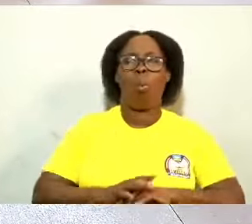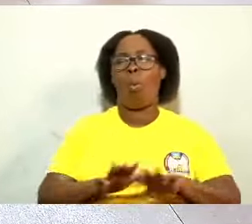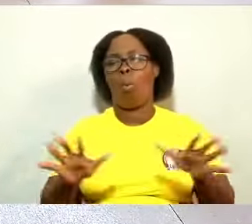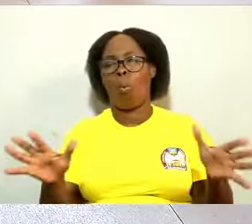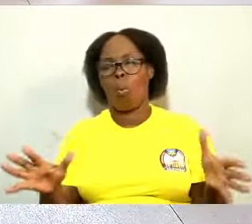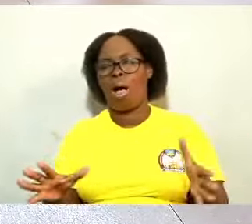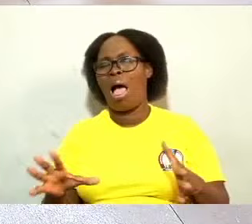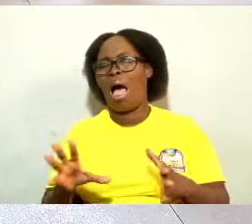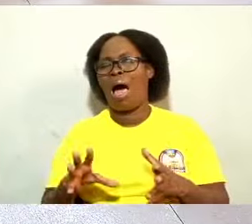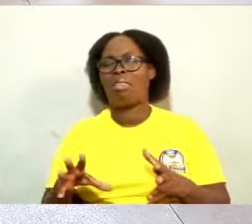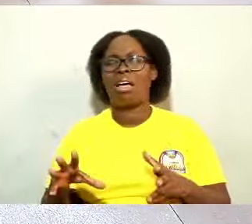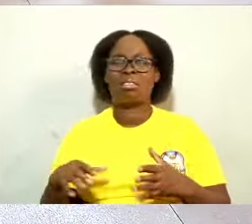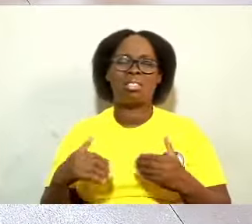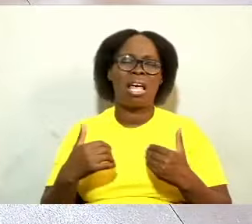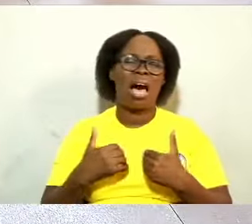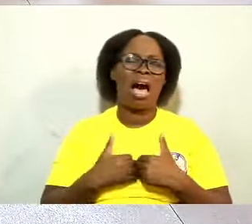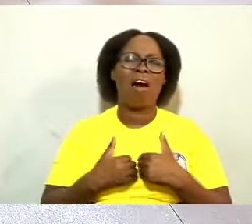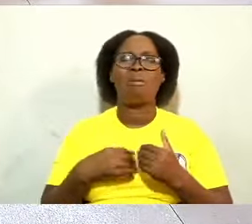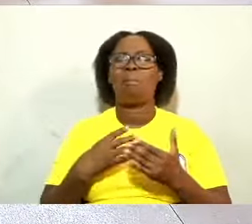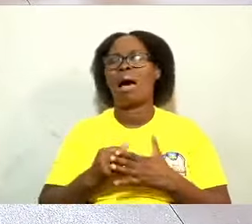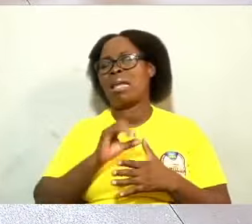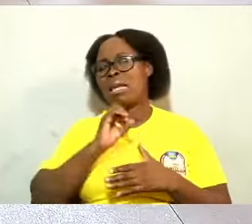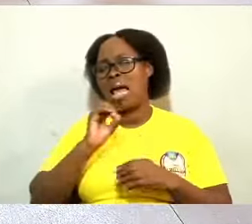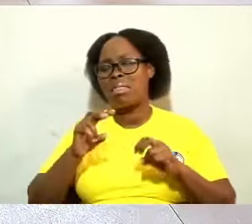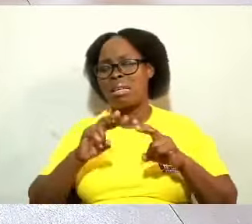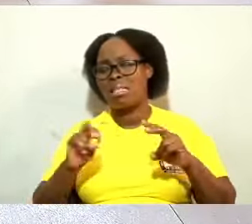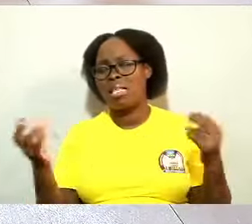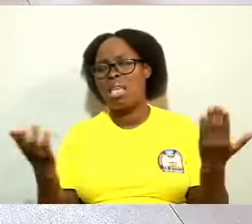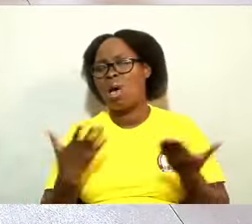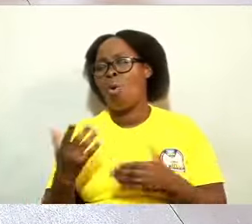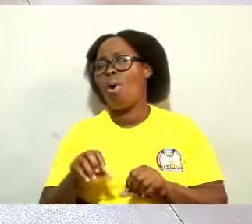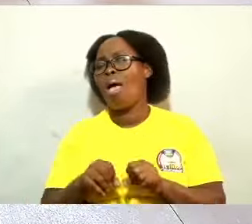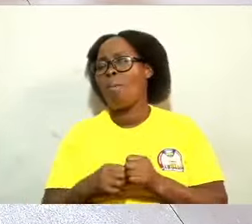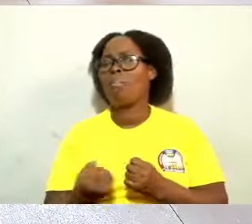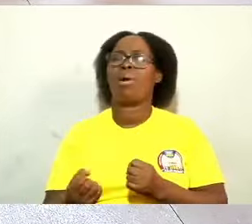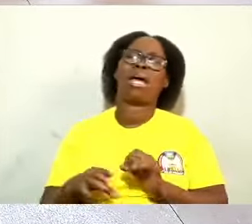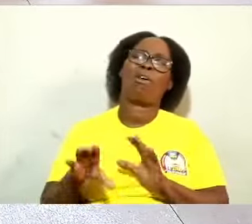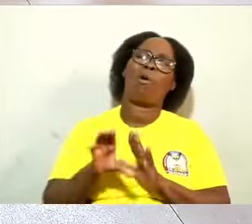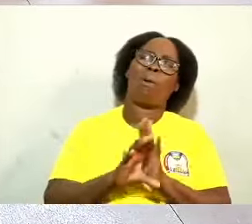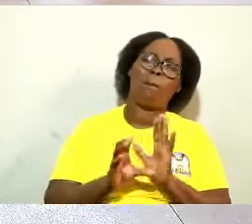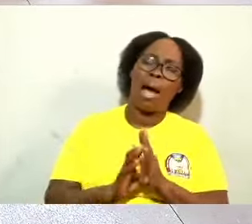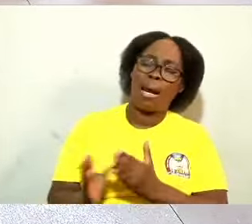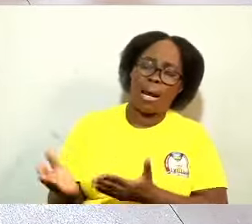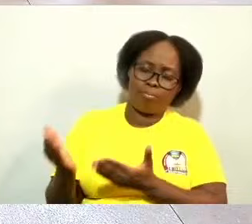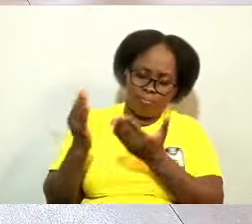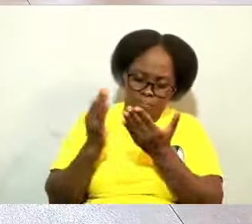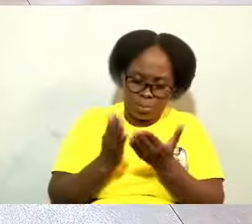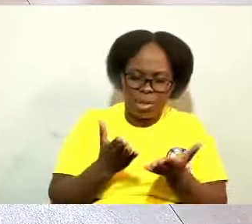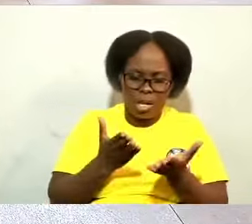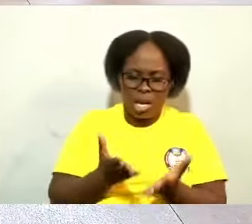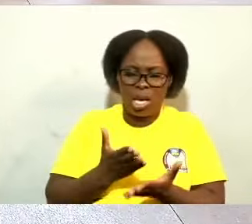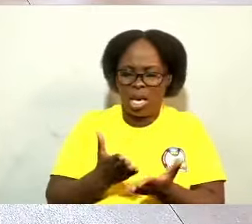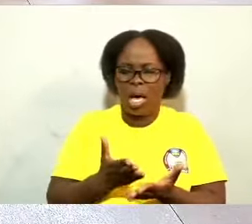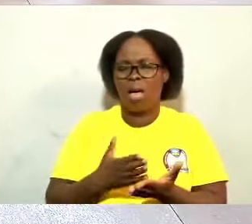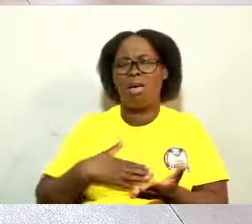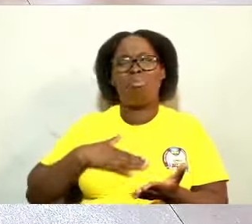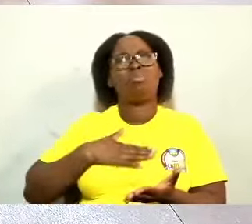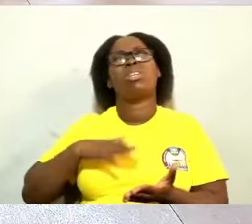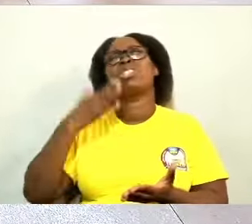wanafilisika, wanatafuta kuona ni wapi wamevunja kanuni, wameleta katika boksi hili. Tafadhali Mungu wa